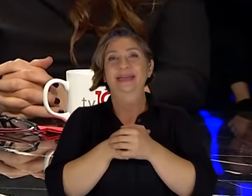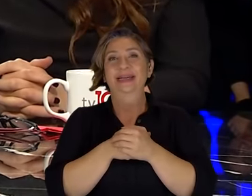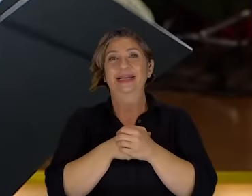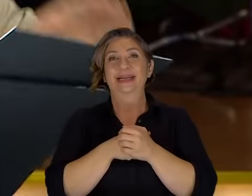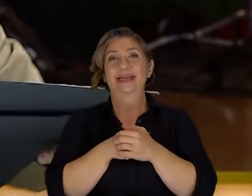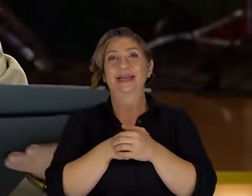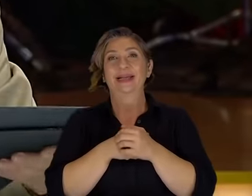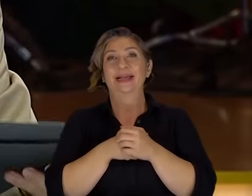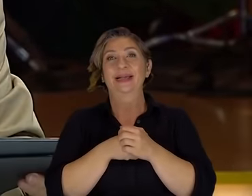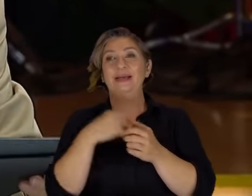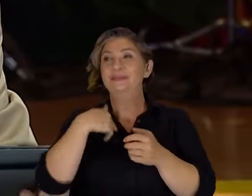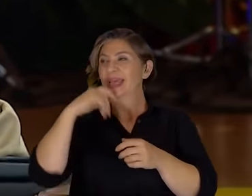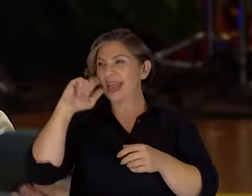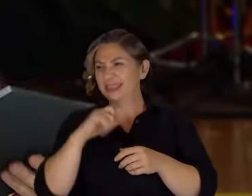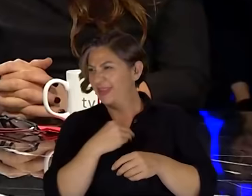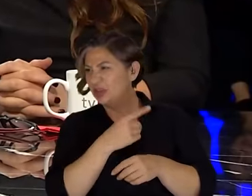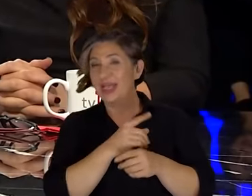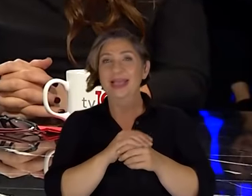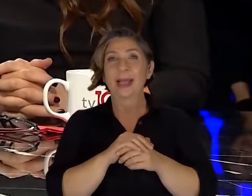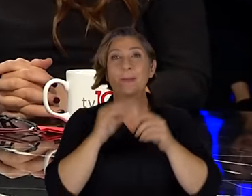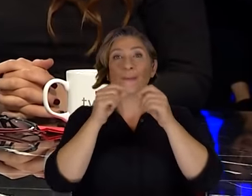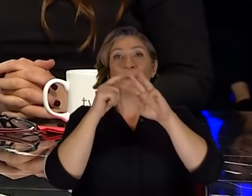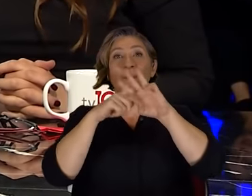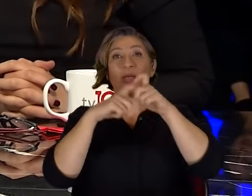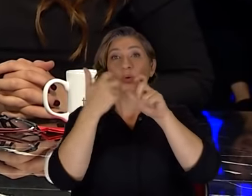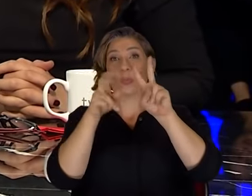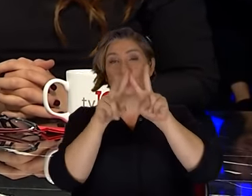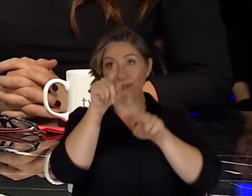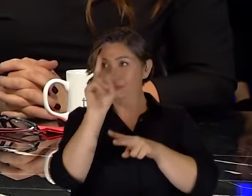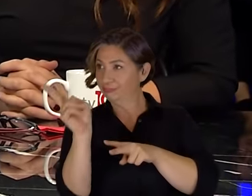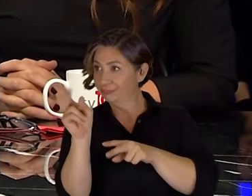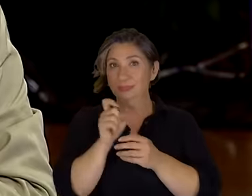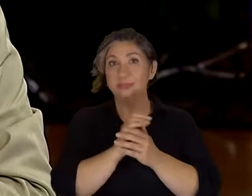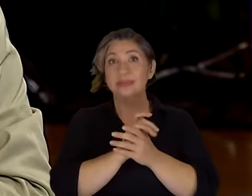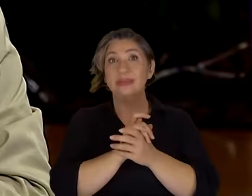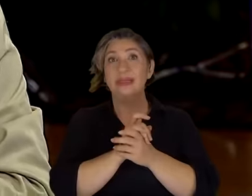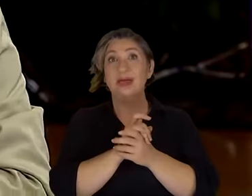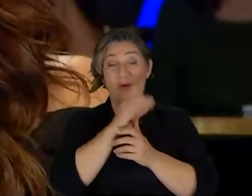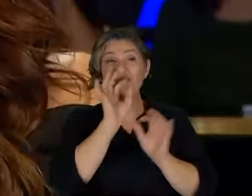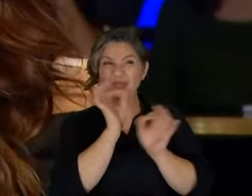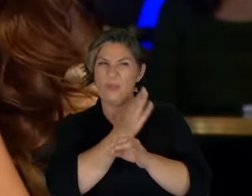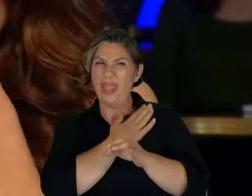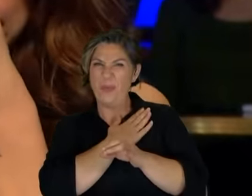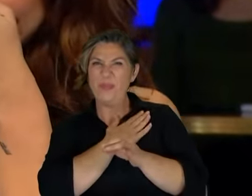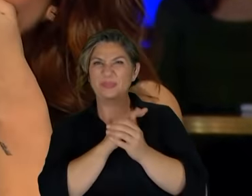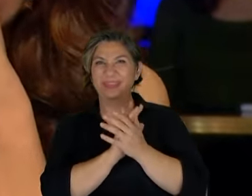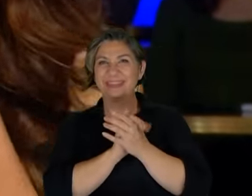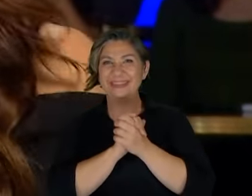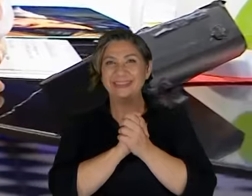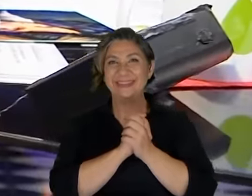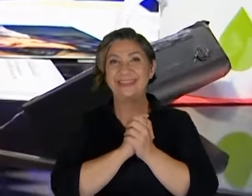bu bizi rezil edecek Begüm, fotoğraflar. Bu sizin mi şu? Ay evet.